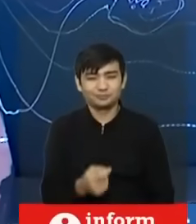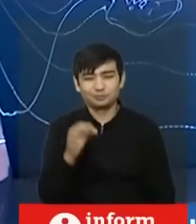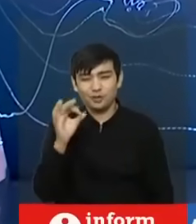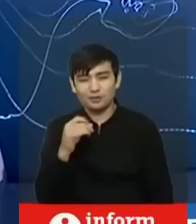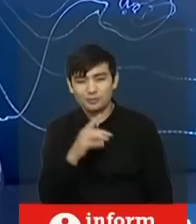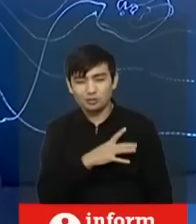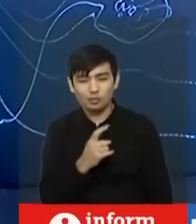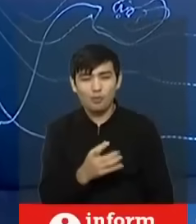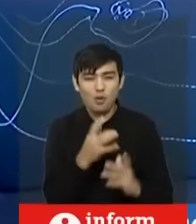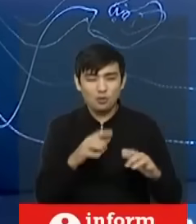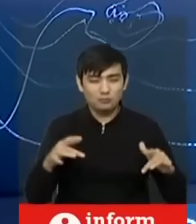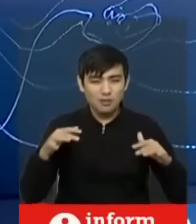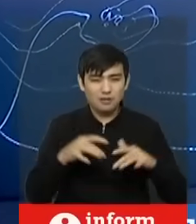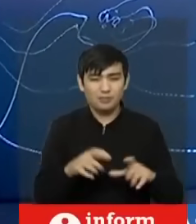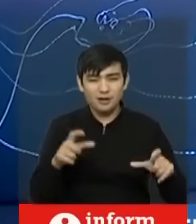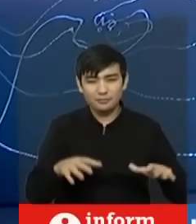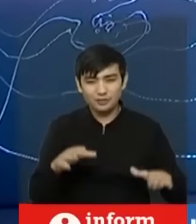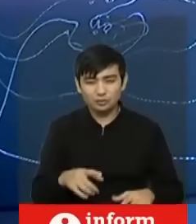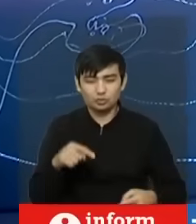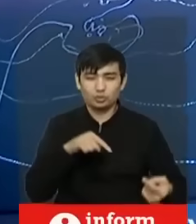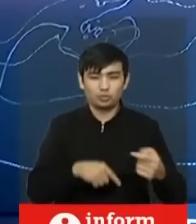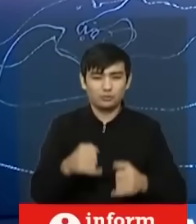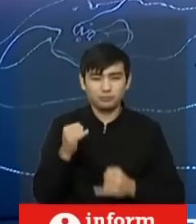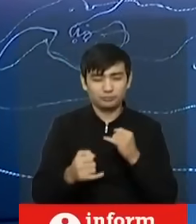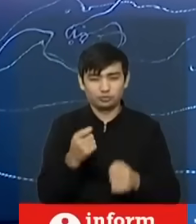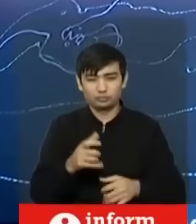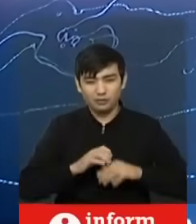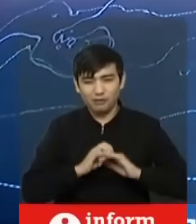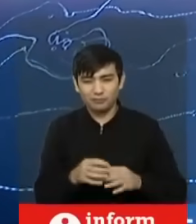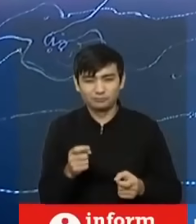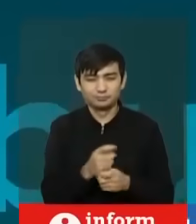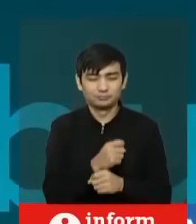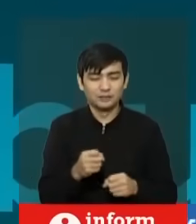жүздеген клиент дүкенге баса көктеп кіріп, бір-бірін таптап кете жаздаған.